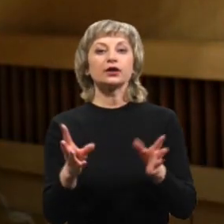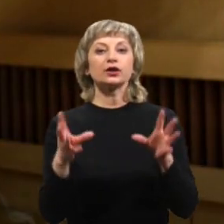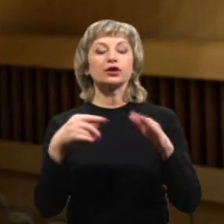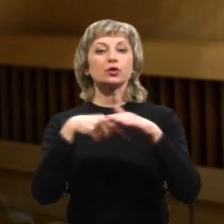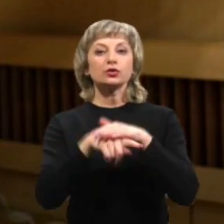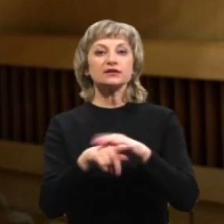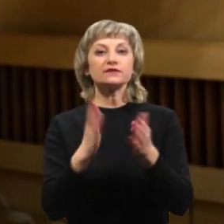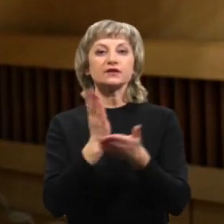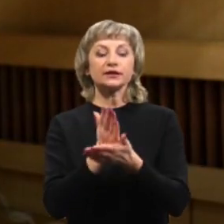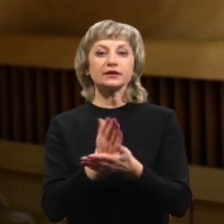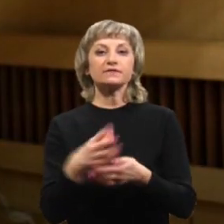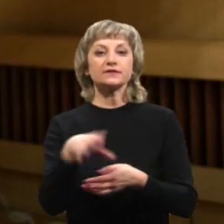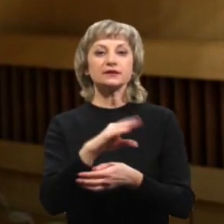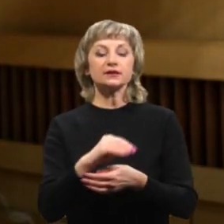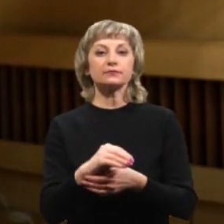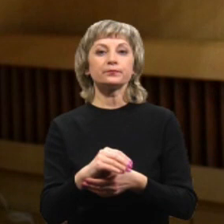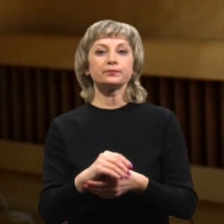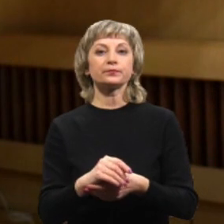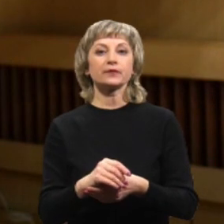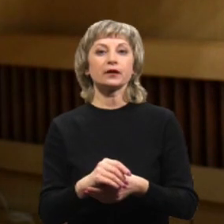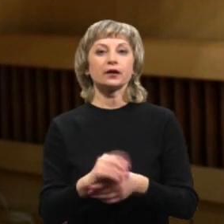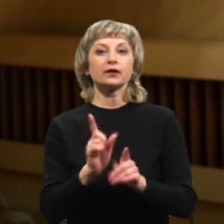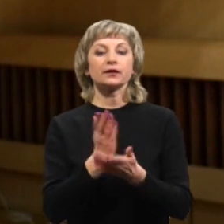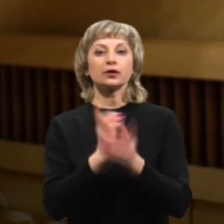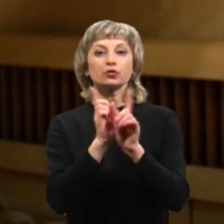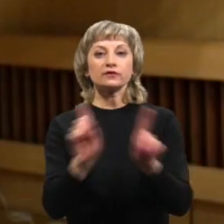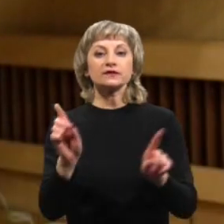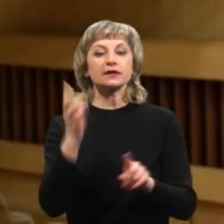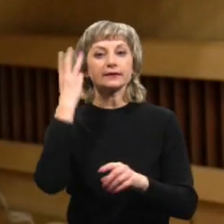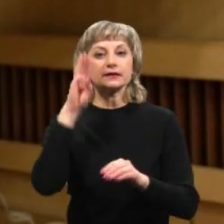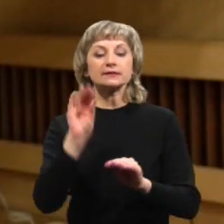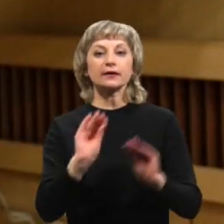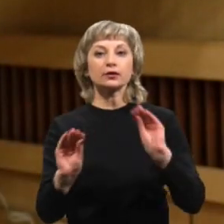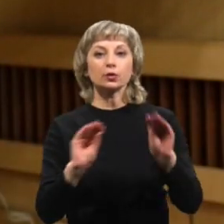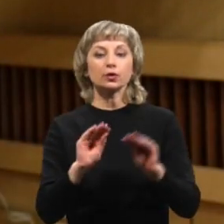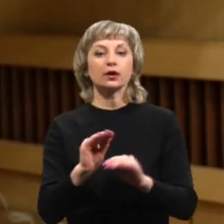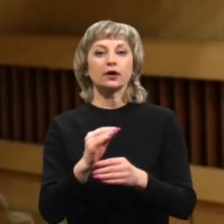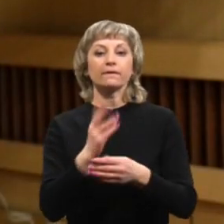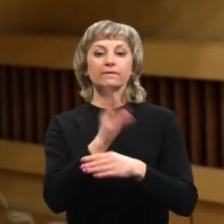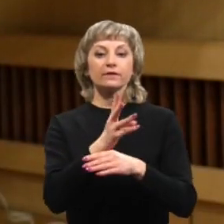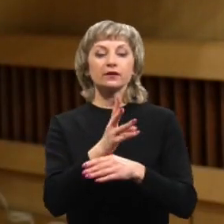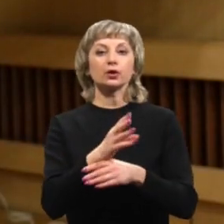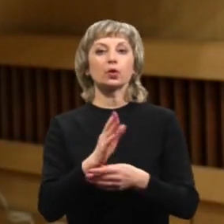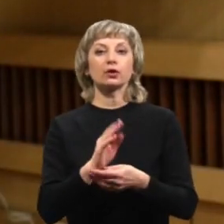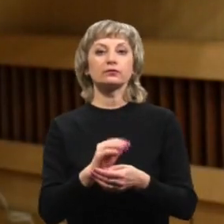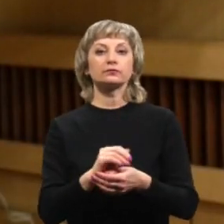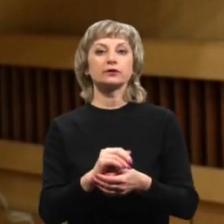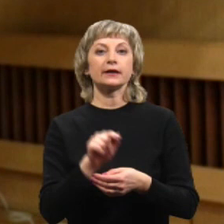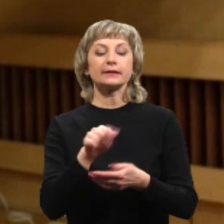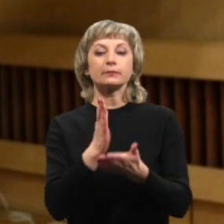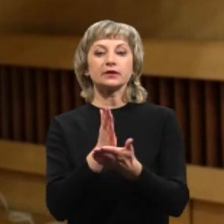інклюзивні вони є всі, і є універсального дизайну. Безпосередньо, от, наприклад, відео, є там